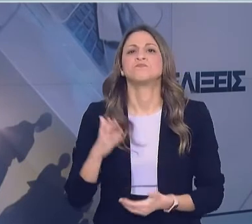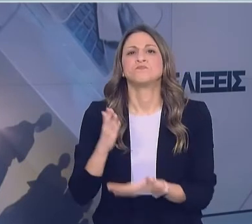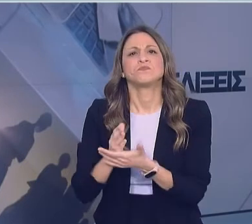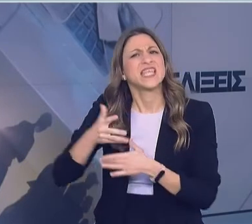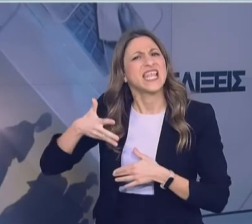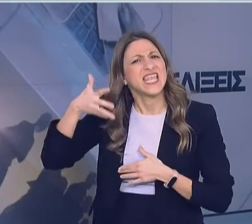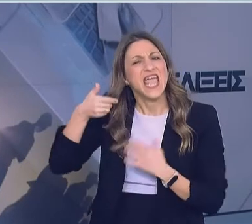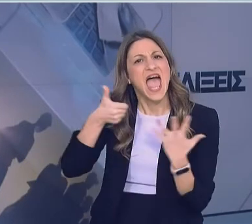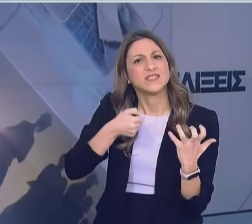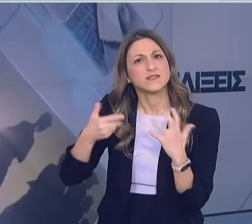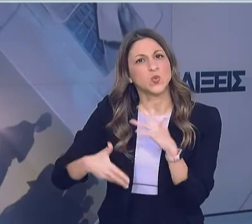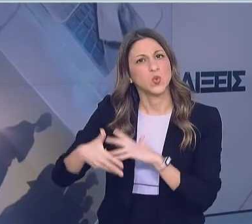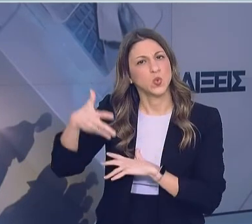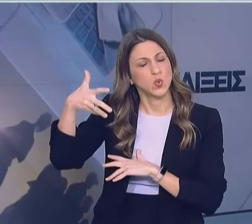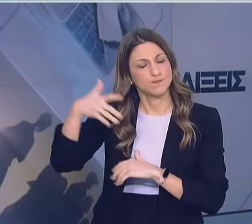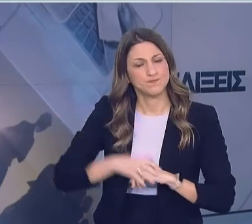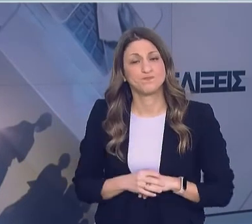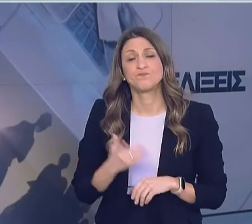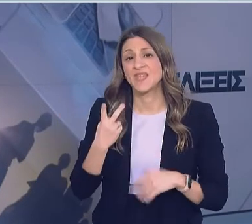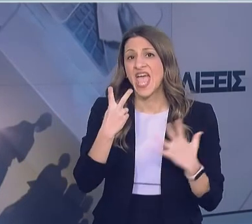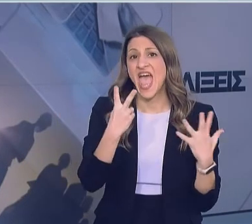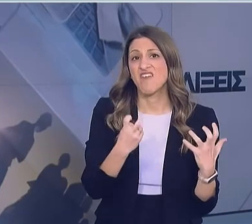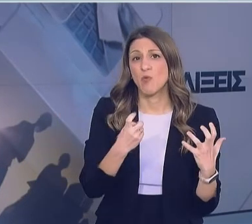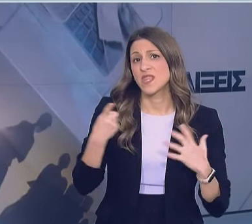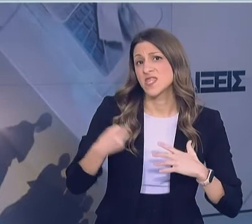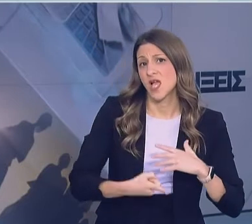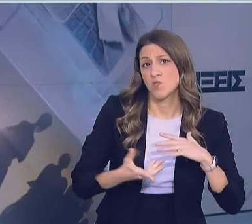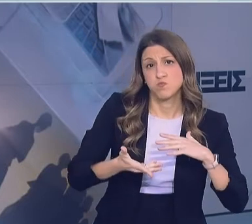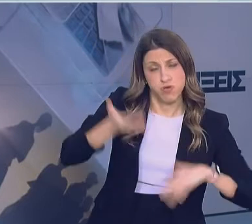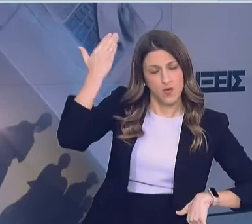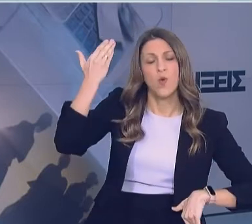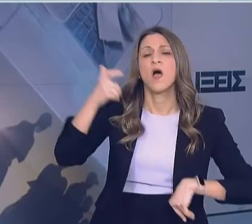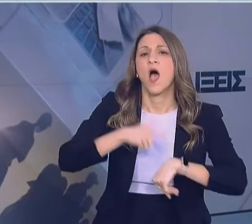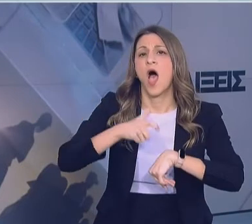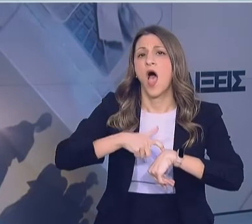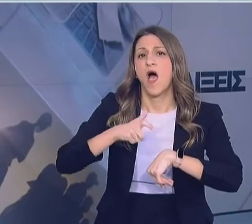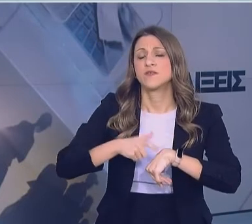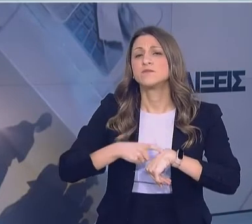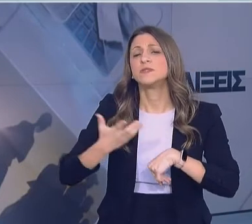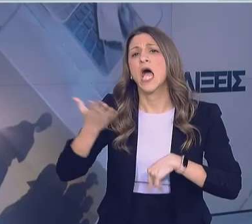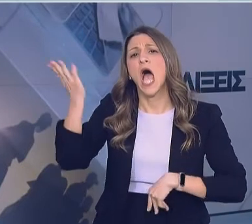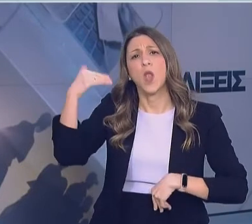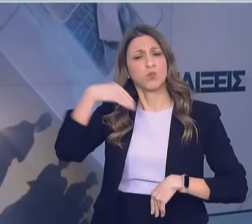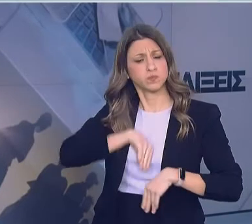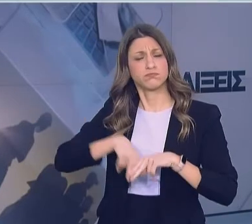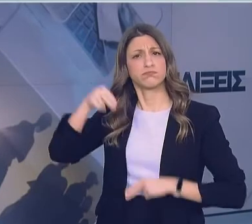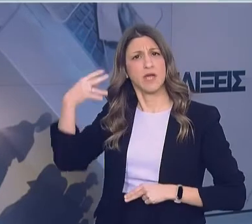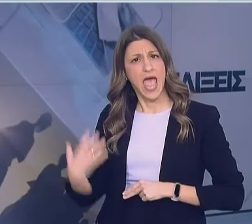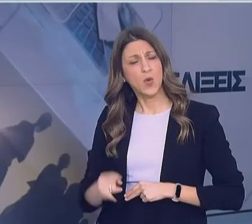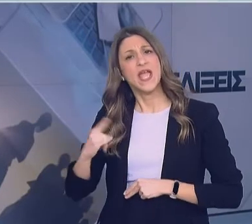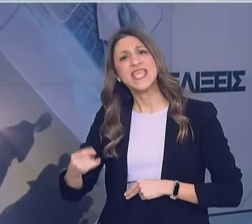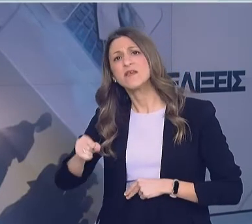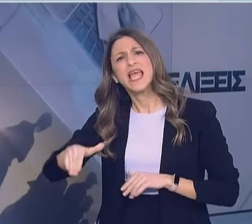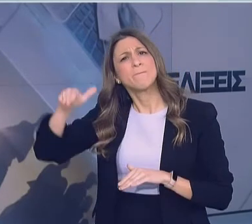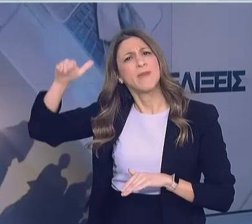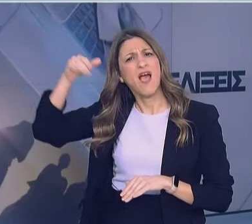είναι 66 ετών. Πλέον το 70% έχουν υποκείμενο νόσημα ή είναι ηλικιωμένοι. 11